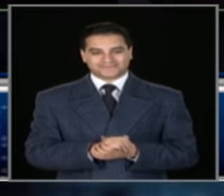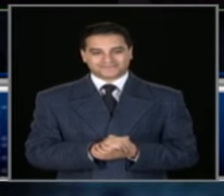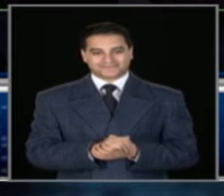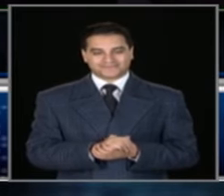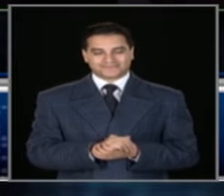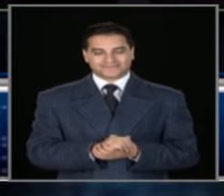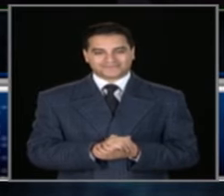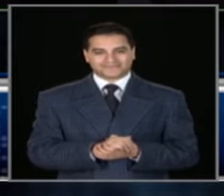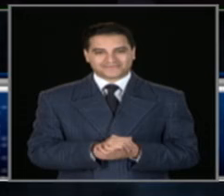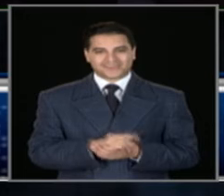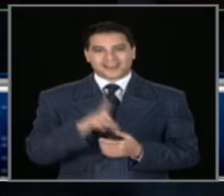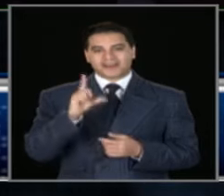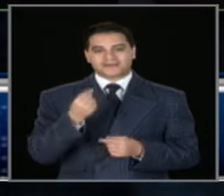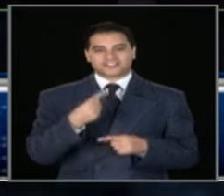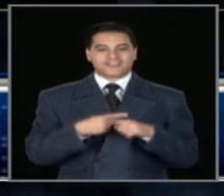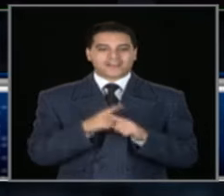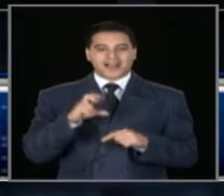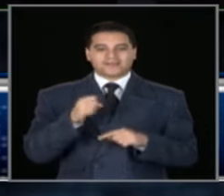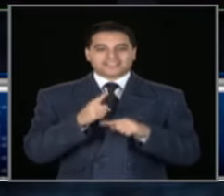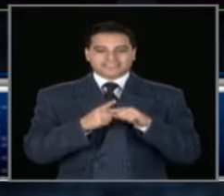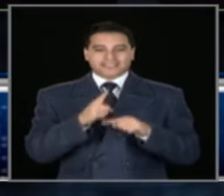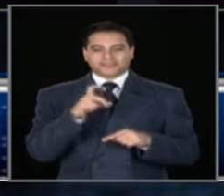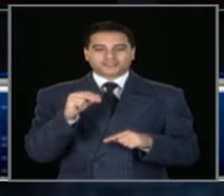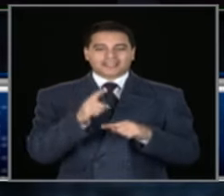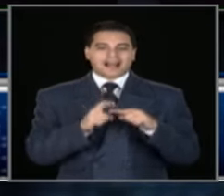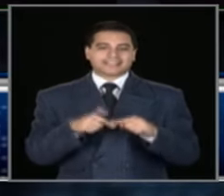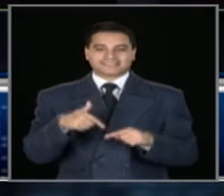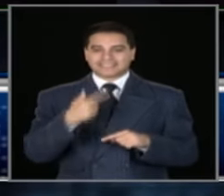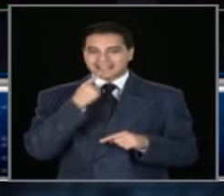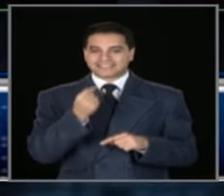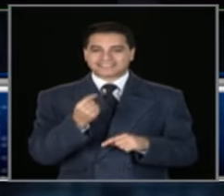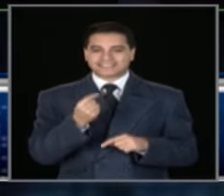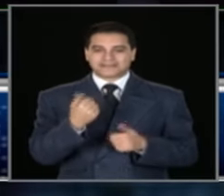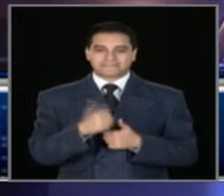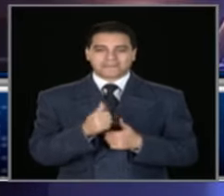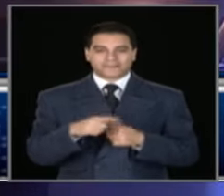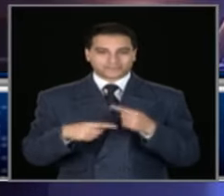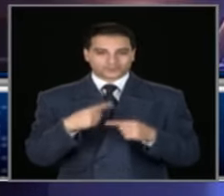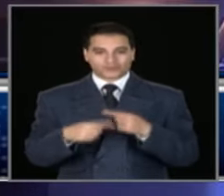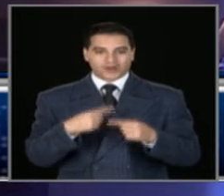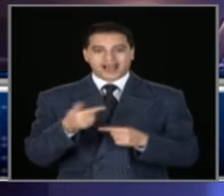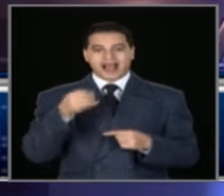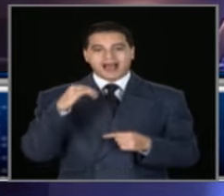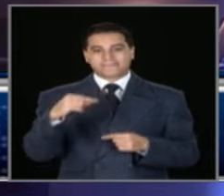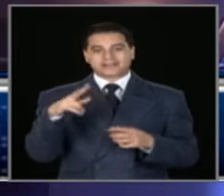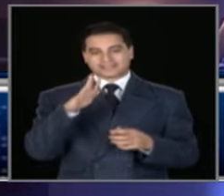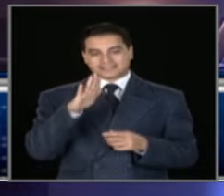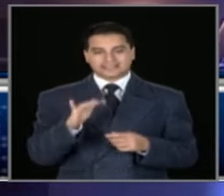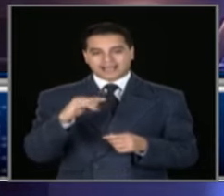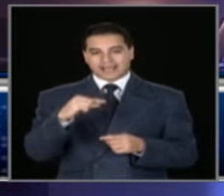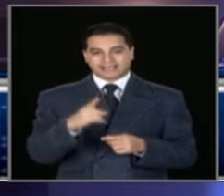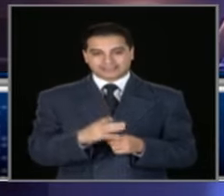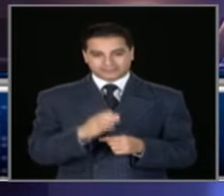فات 7 ثواني. أحمد السيد إجابتك